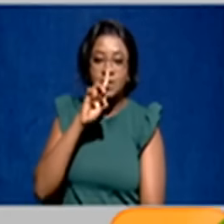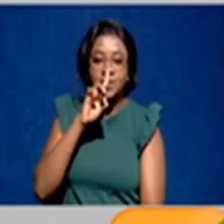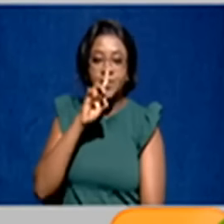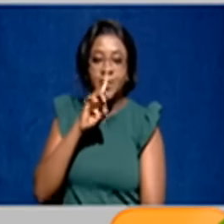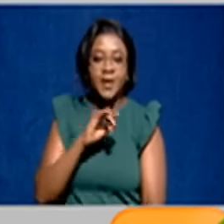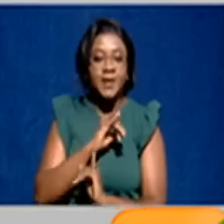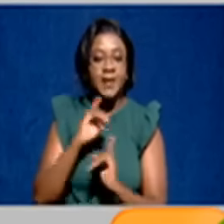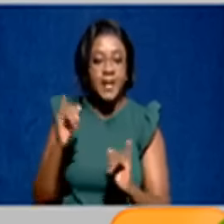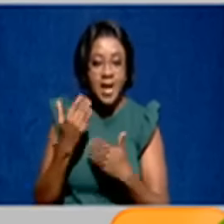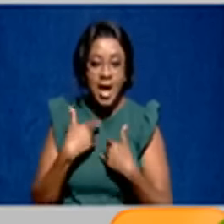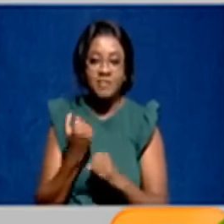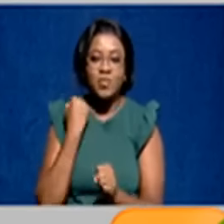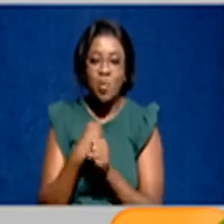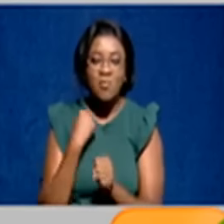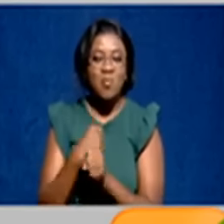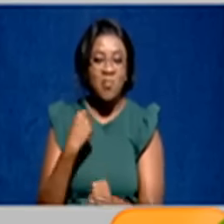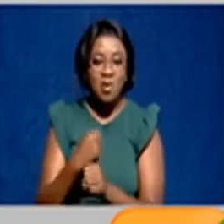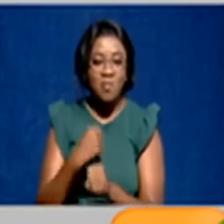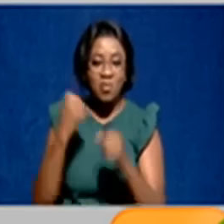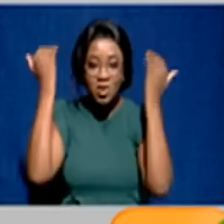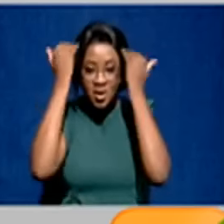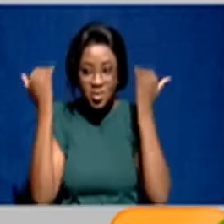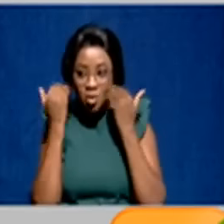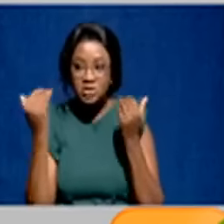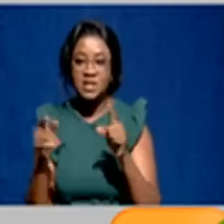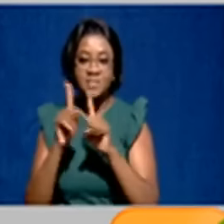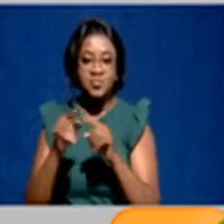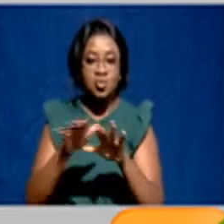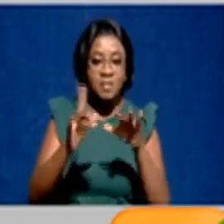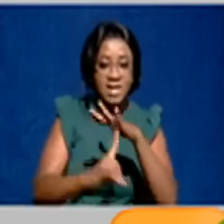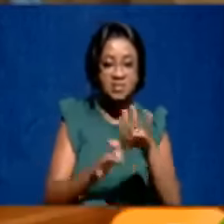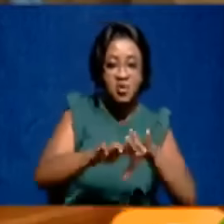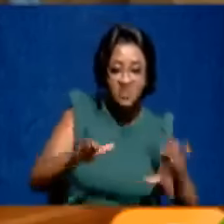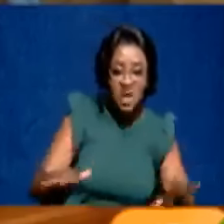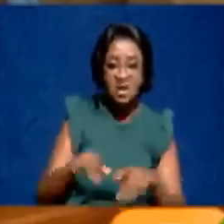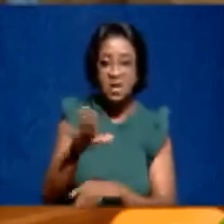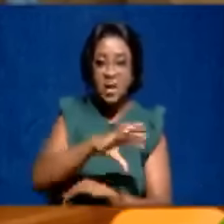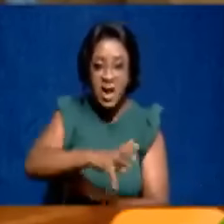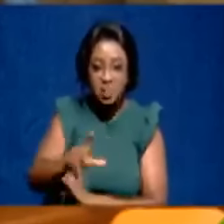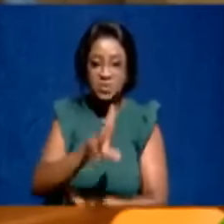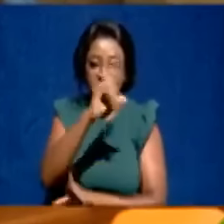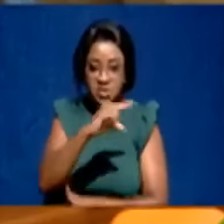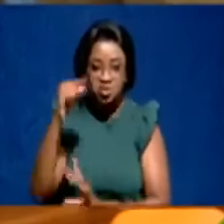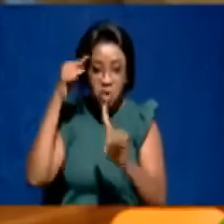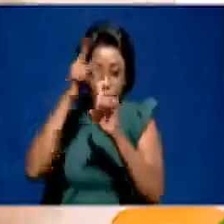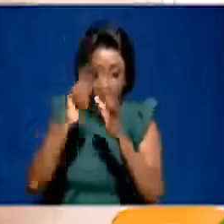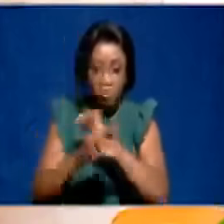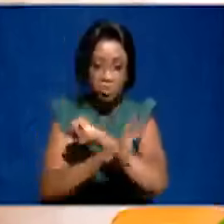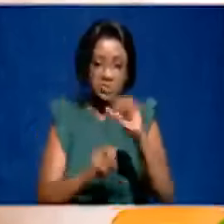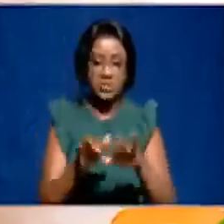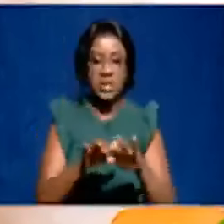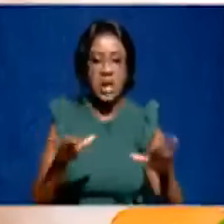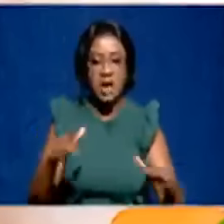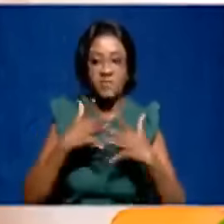kila juhudi kushirikiana na mahakama na pia afisi za ardhi kaunti wasiningishu kuwanyanyasa wakaazi. Kwa